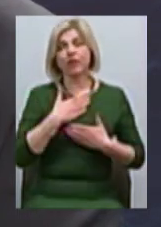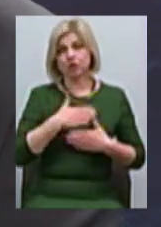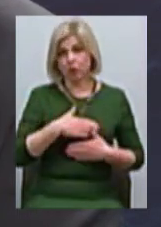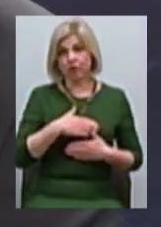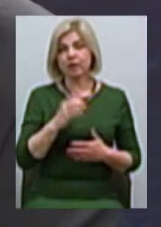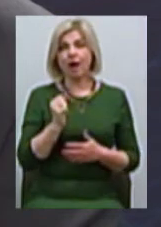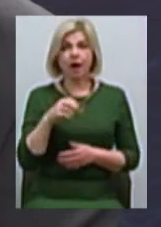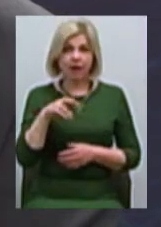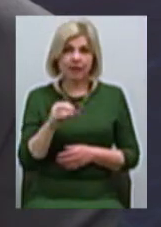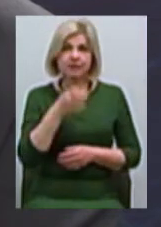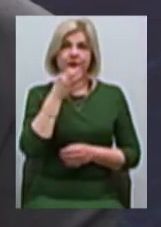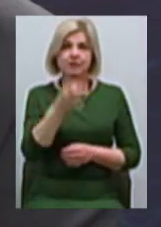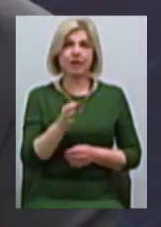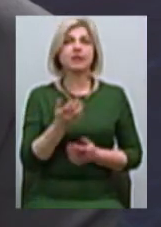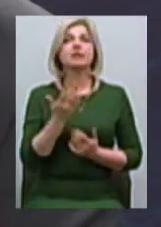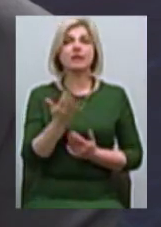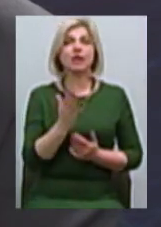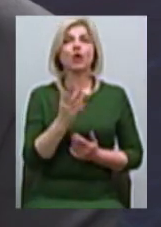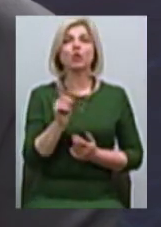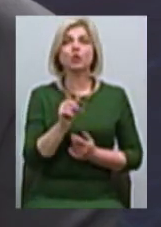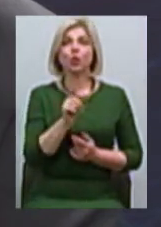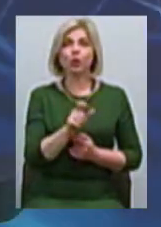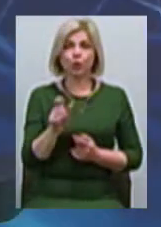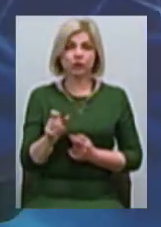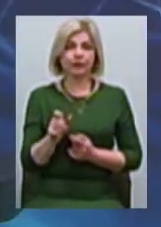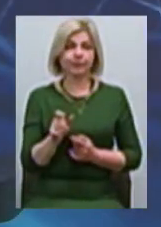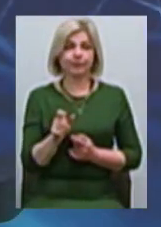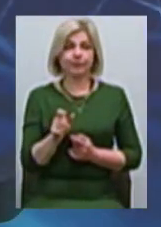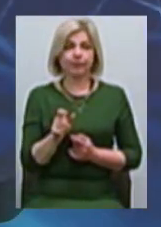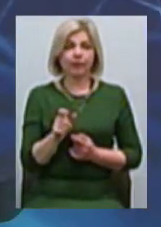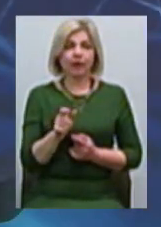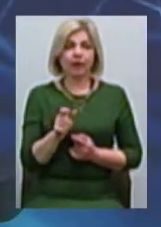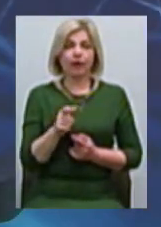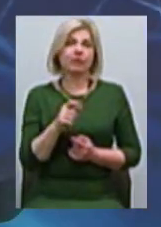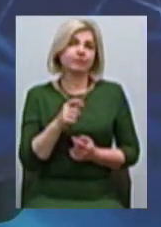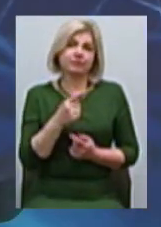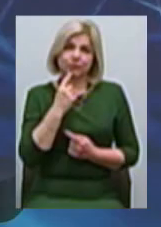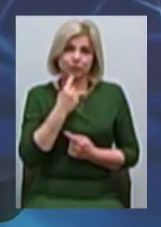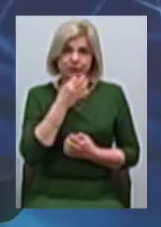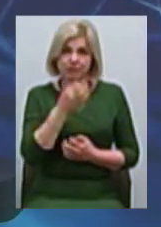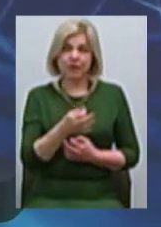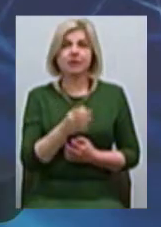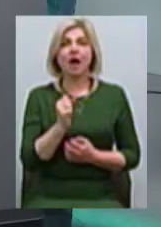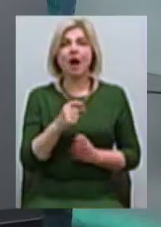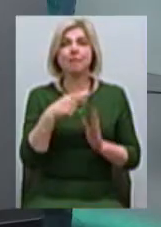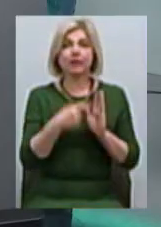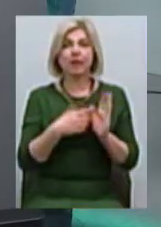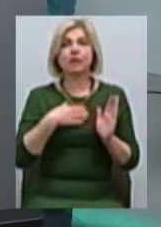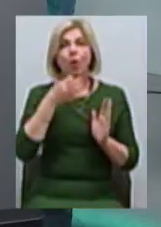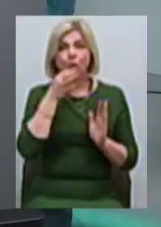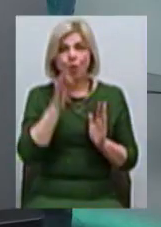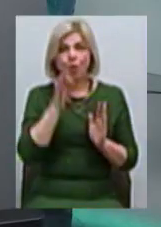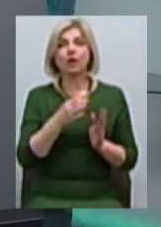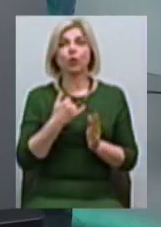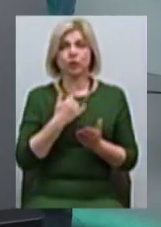Але сказати, що наскільки дійду до цього кандидату, я сподіваюся, що ні. Питання щодо нашого досвіду в області, так, у нас є